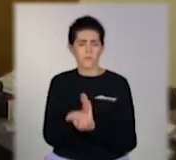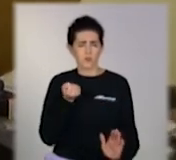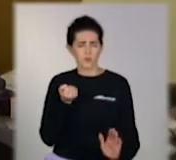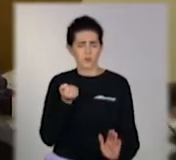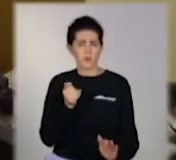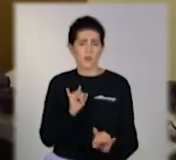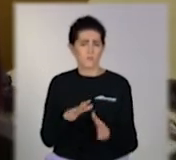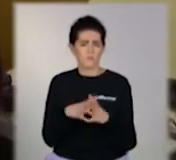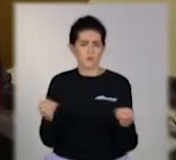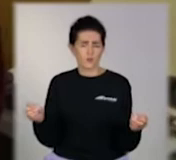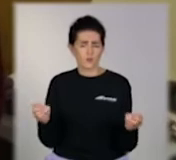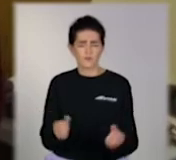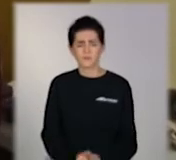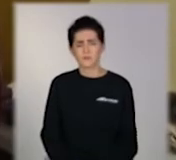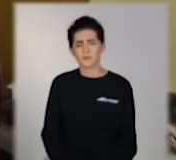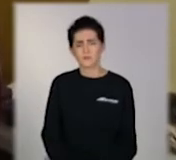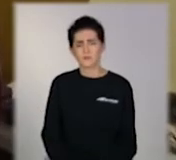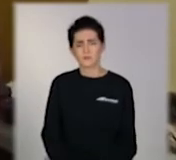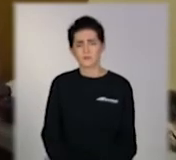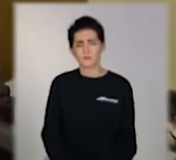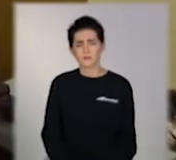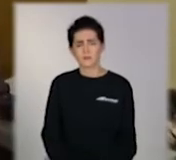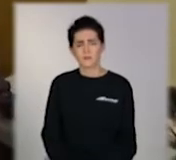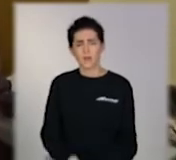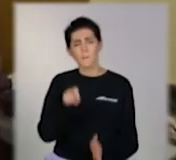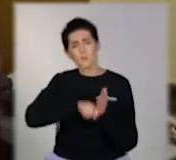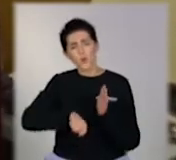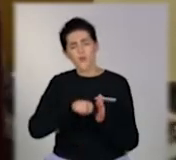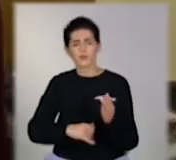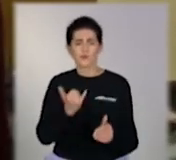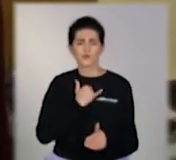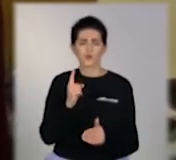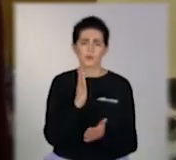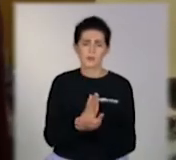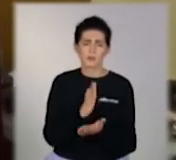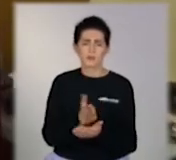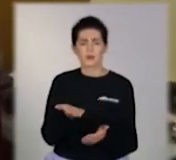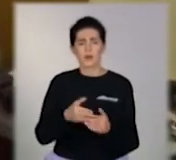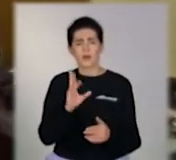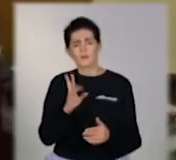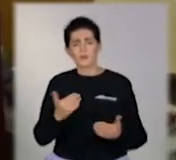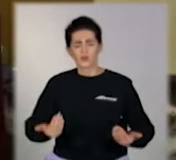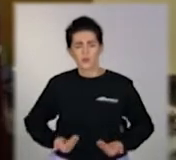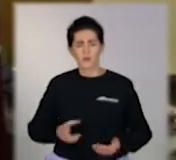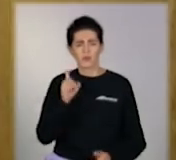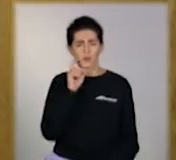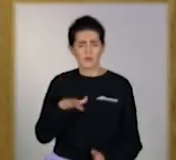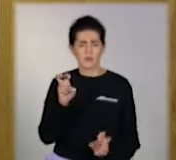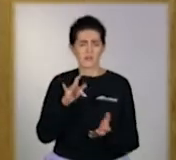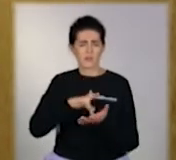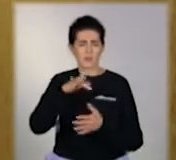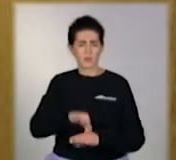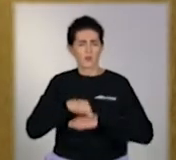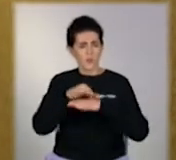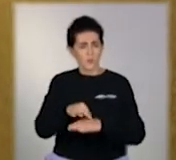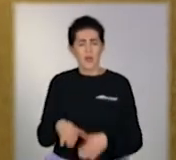отримуємо. І, по-моєму, це все. Провірка о тому, що у нас є, якщо жилье у нас на Україні, це центр проводить. Згідно